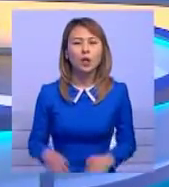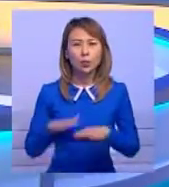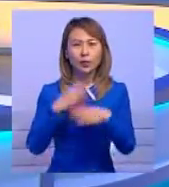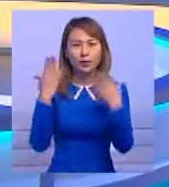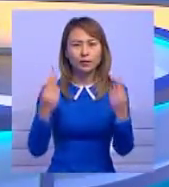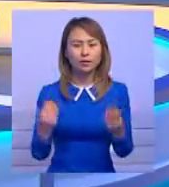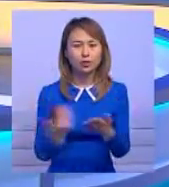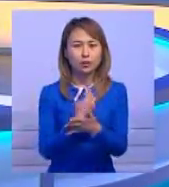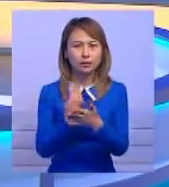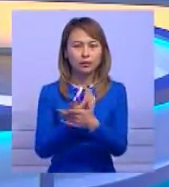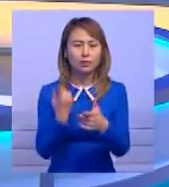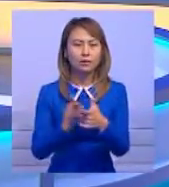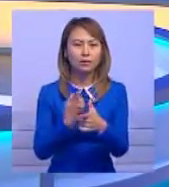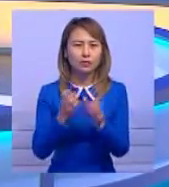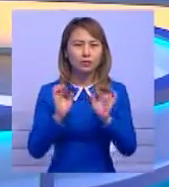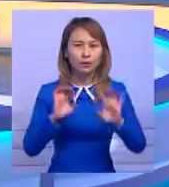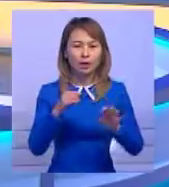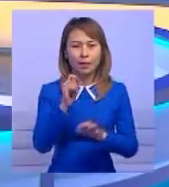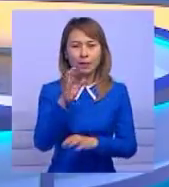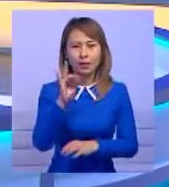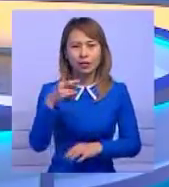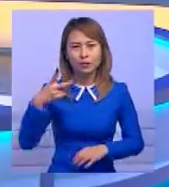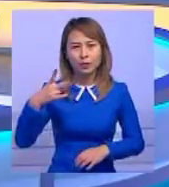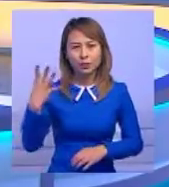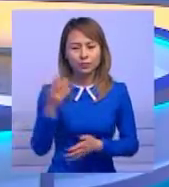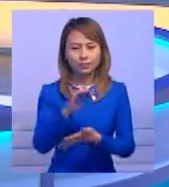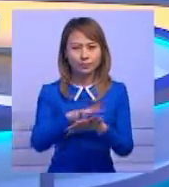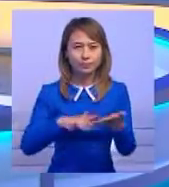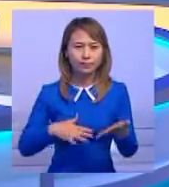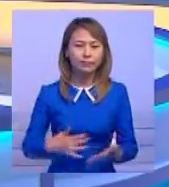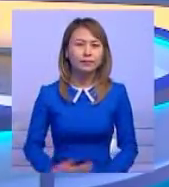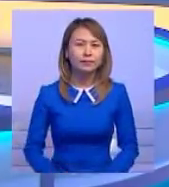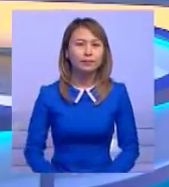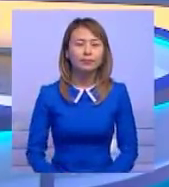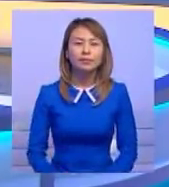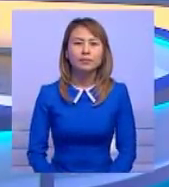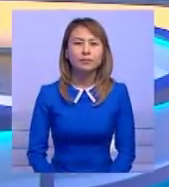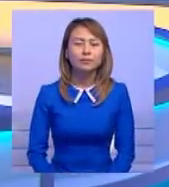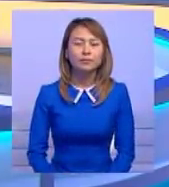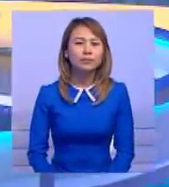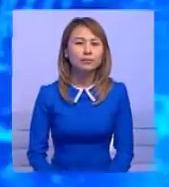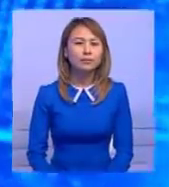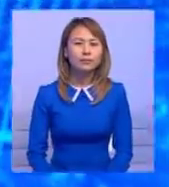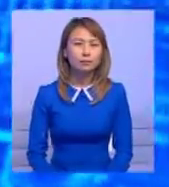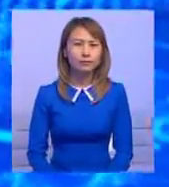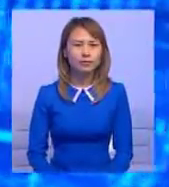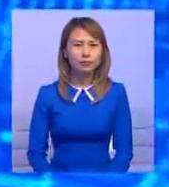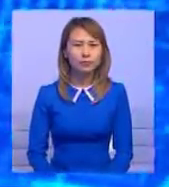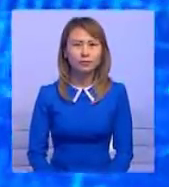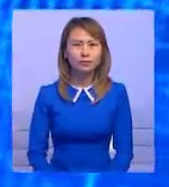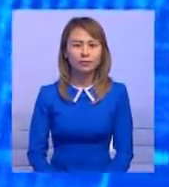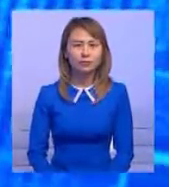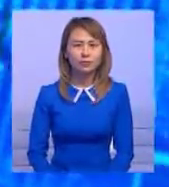Қайырлы күн, тікелей эфирде жаңалықтар. Сіздермен бірге Мақпал Асубайқызы және Жанбота Сәрсенбаева.